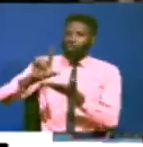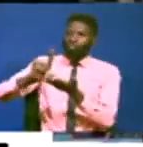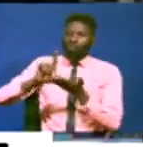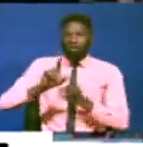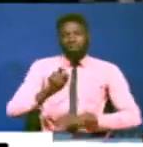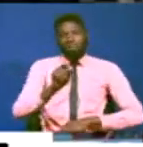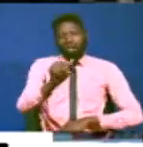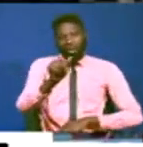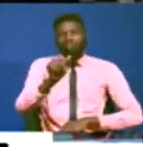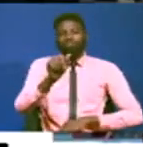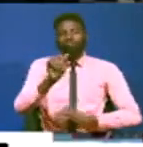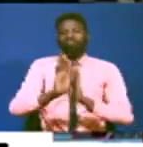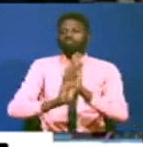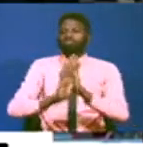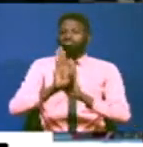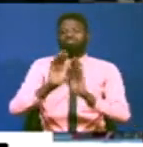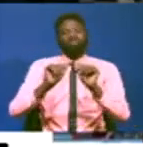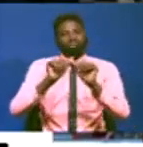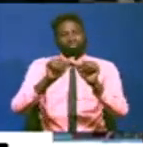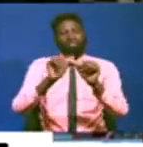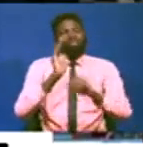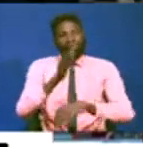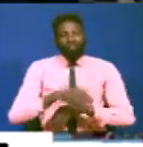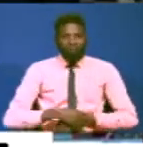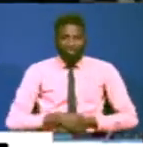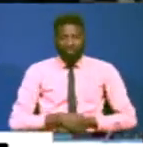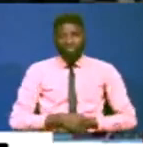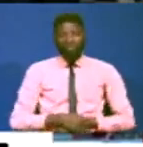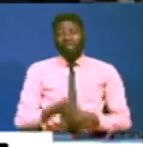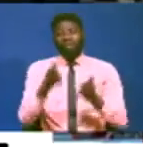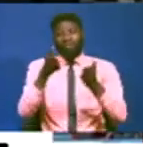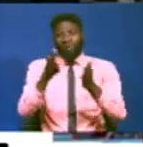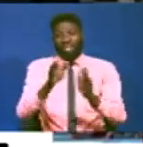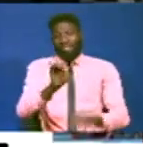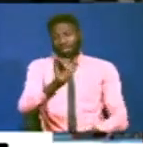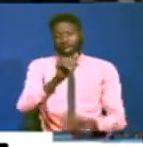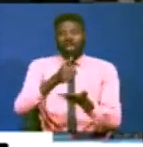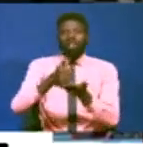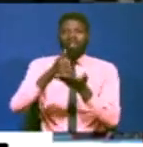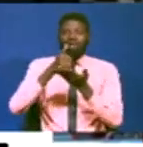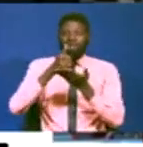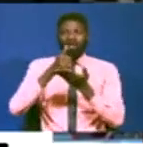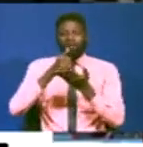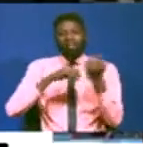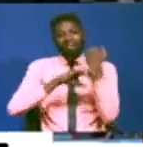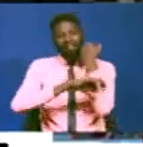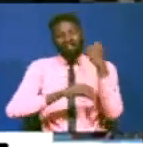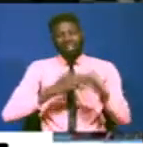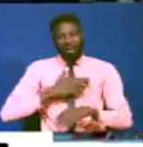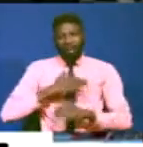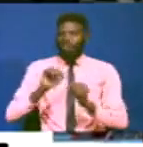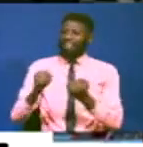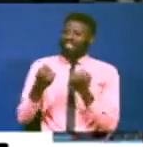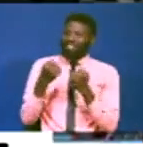maendeleo. Na niyo njia ambayo itatusaidia kuokoa taifa letu kutoka janga la